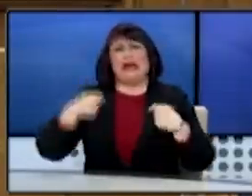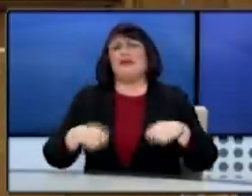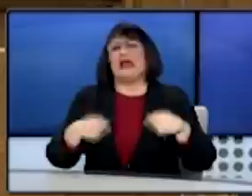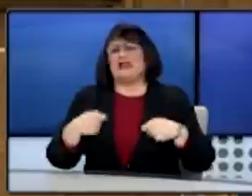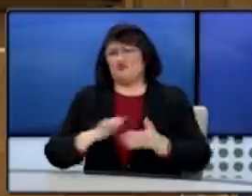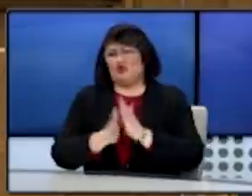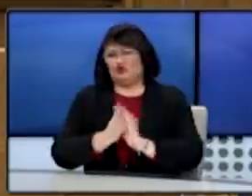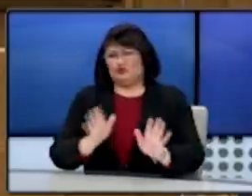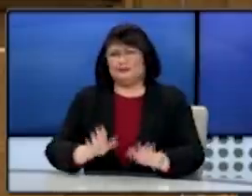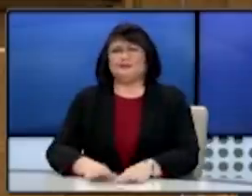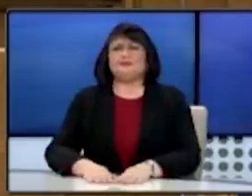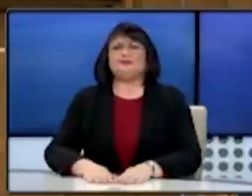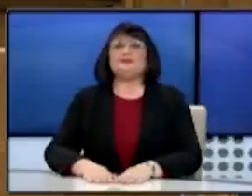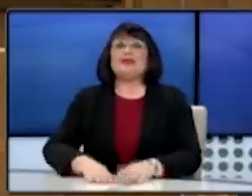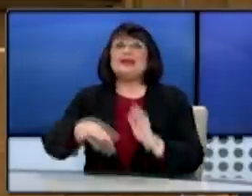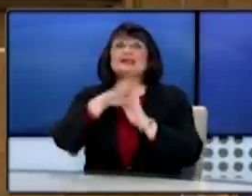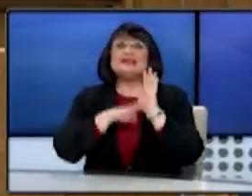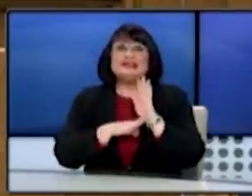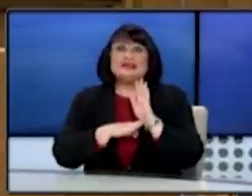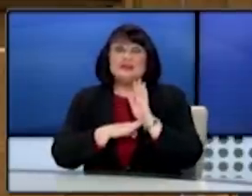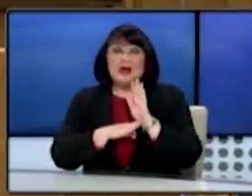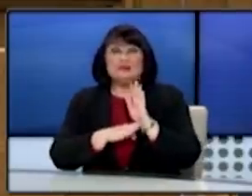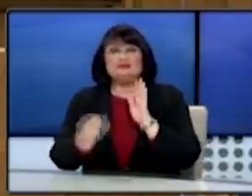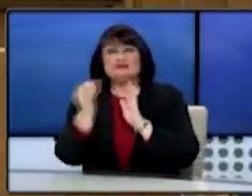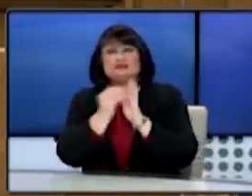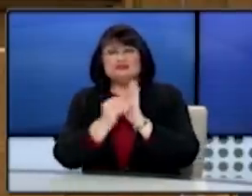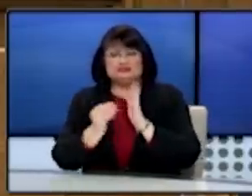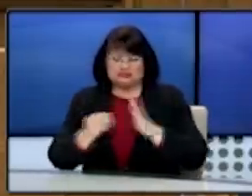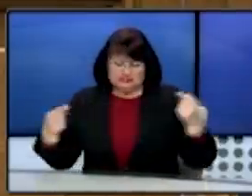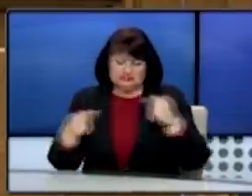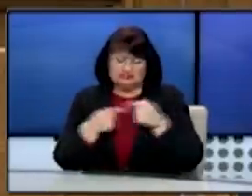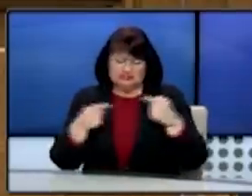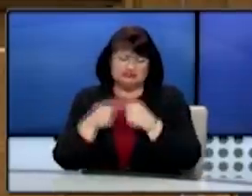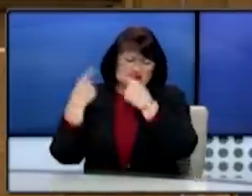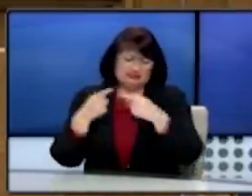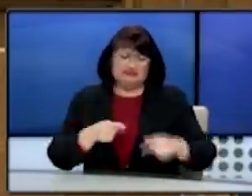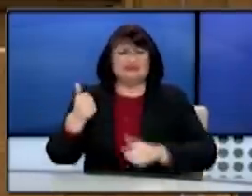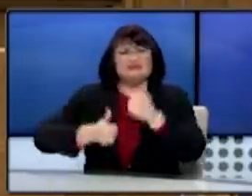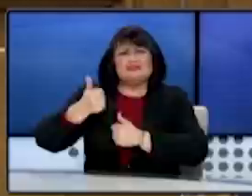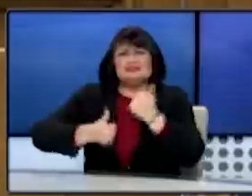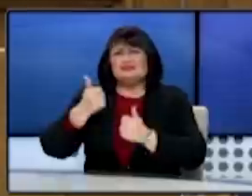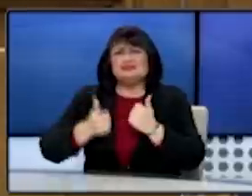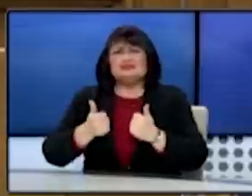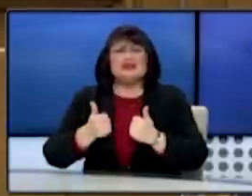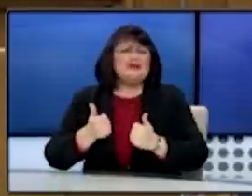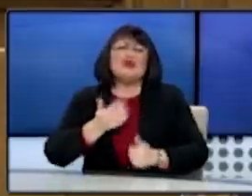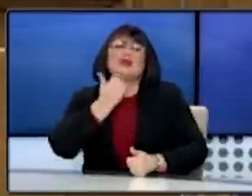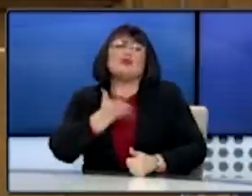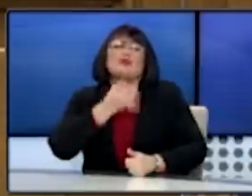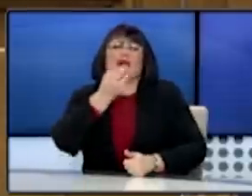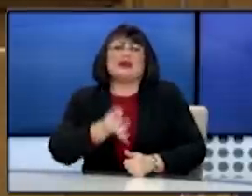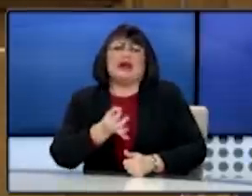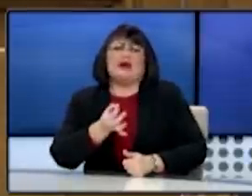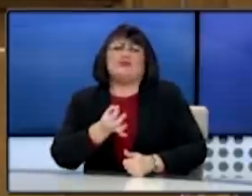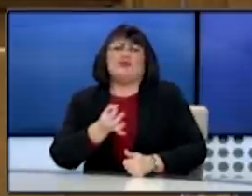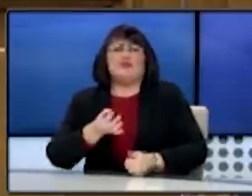Γιατί σε ένα σύστημα που είναι γεμάτο μεγάλες αντιθέσεις, ανταγωνισμούς, είναι αστείο να μιλάει κανείς